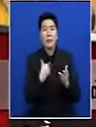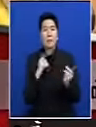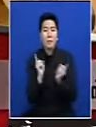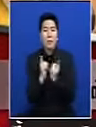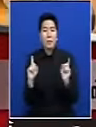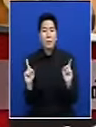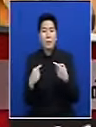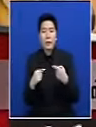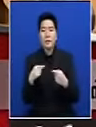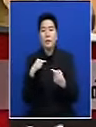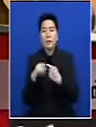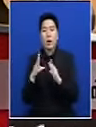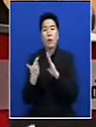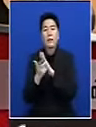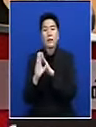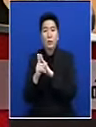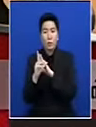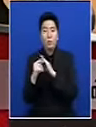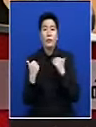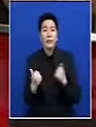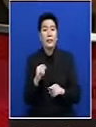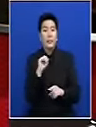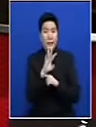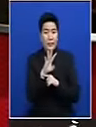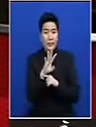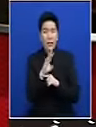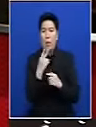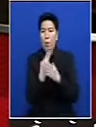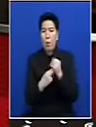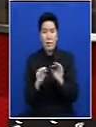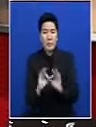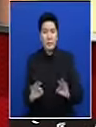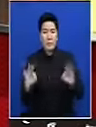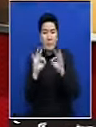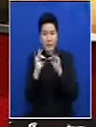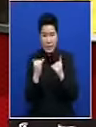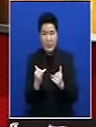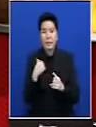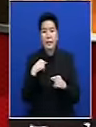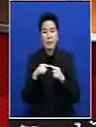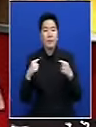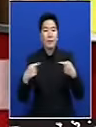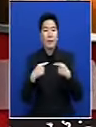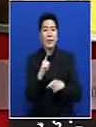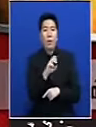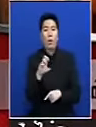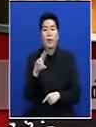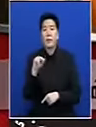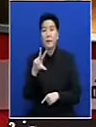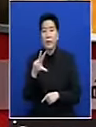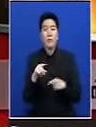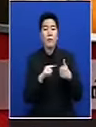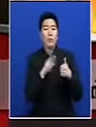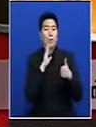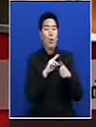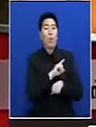วี่สปส.ชัยภูมิคู่ที่4นะครับก็ถือว่าเป็นคู่เอกนำรายการในสุดสัปดาห์นี้เลยครับ133ปอนด์ครับย